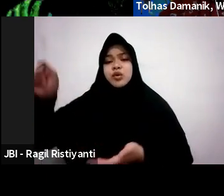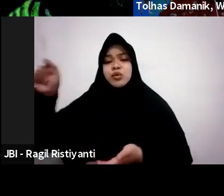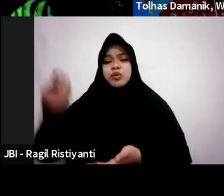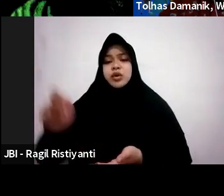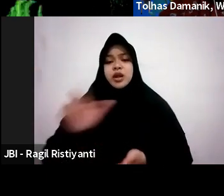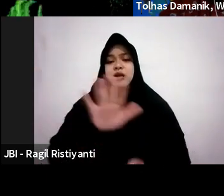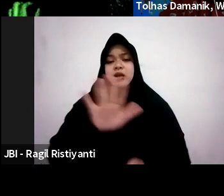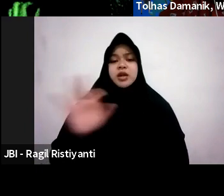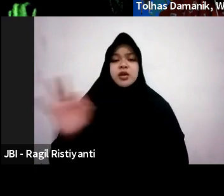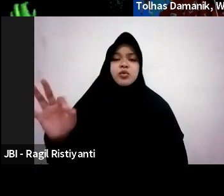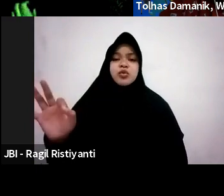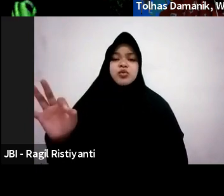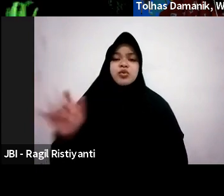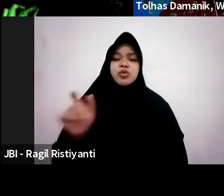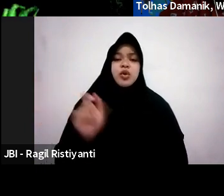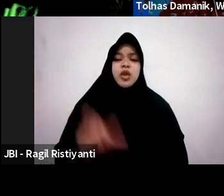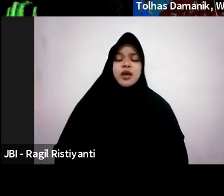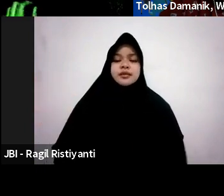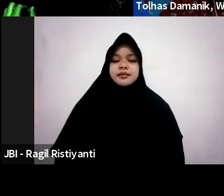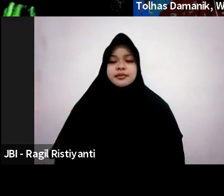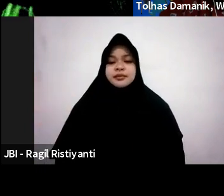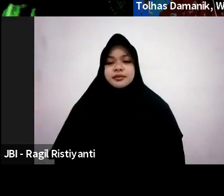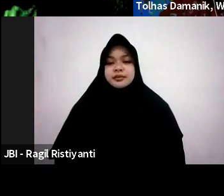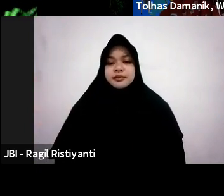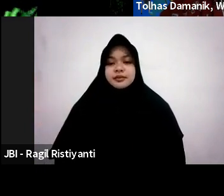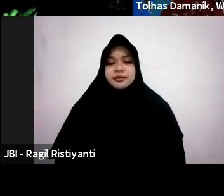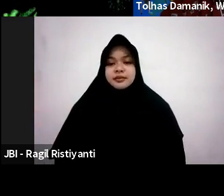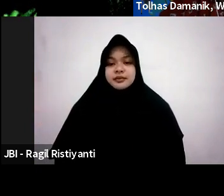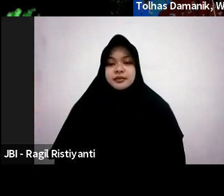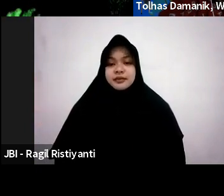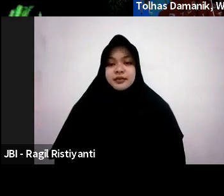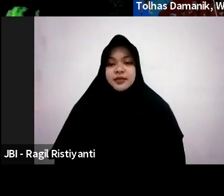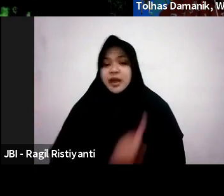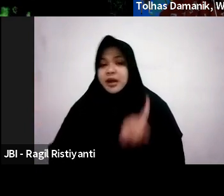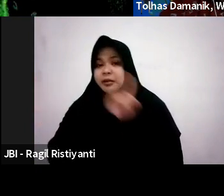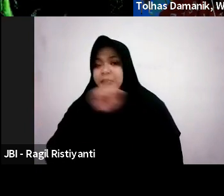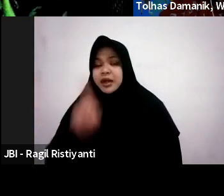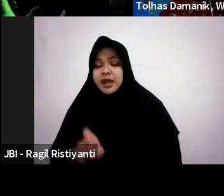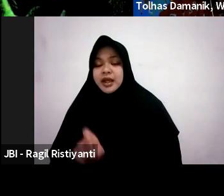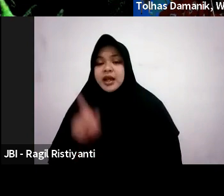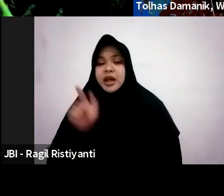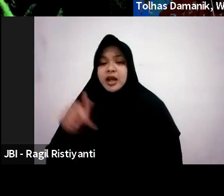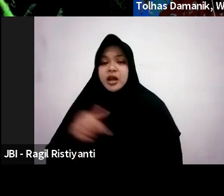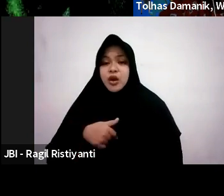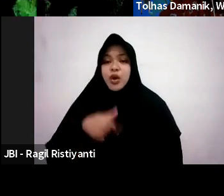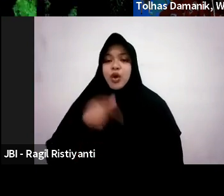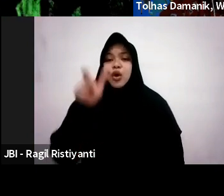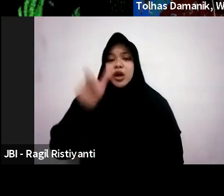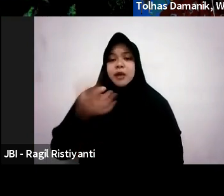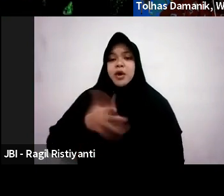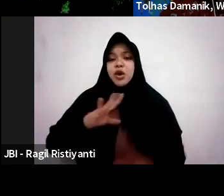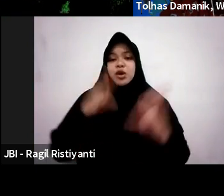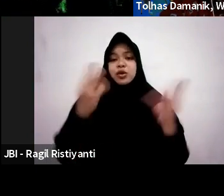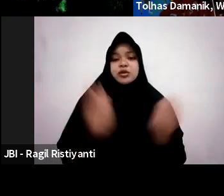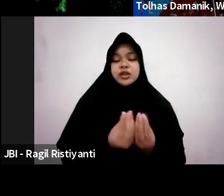jadi ini membuat orang Jera jadi pertanyaannya orang mau inklusi itu lebih karena kesadaran atau takut